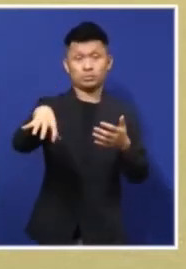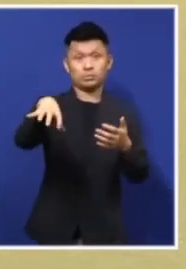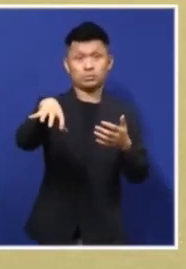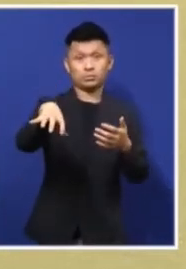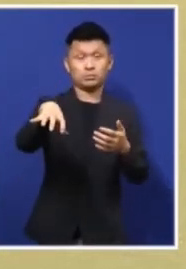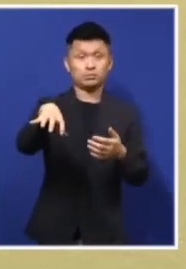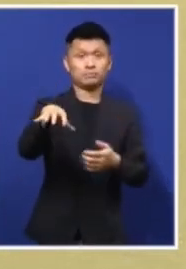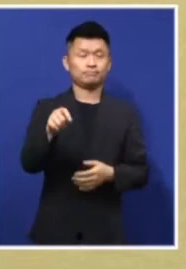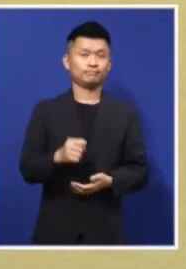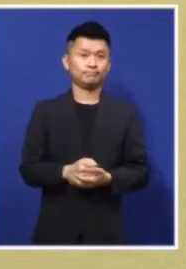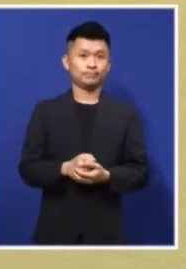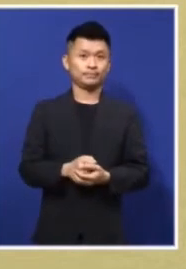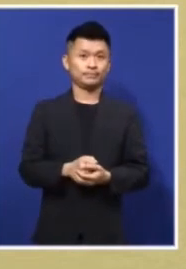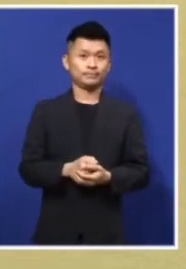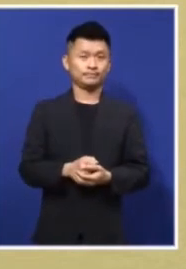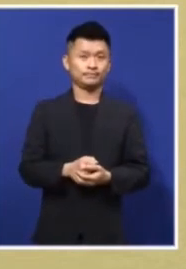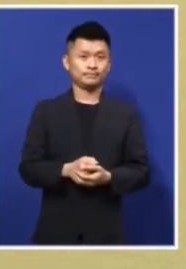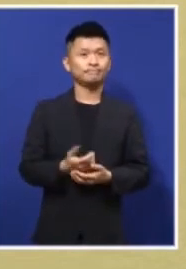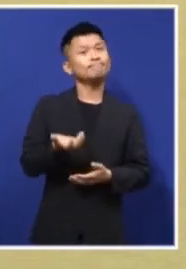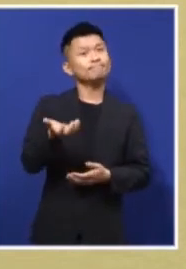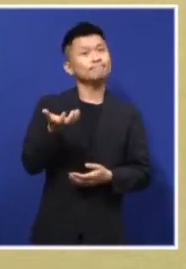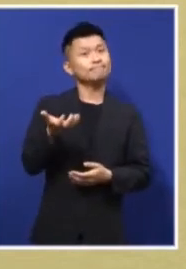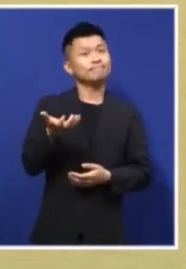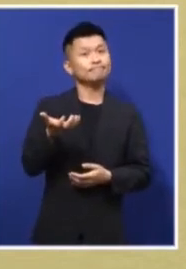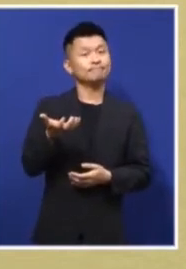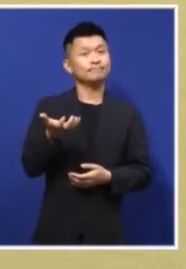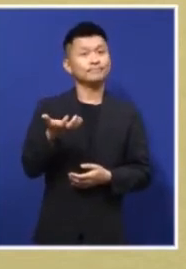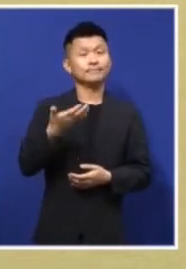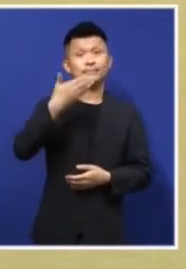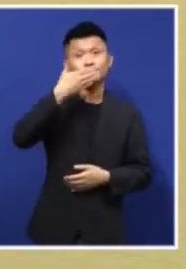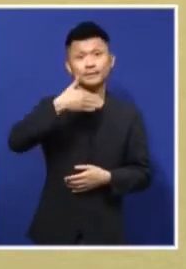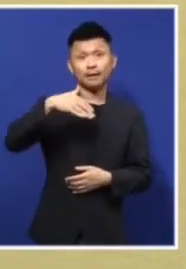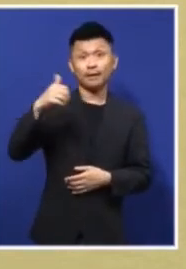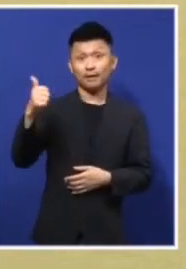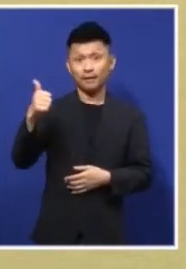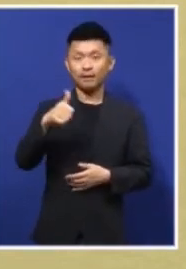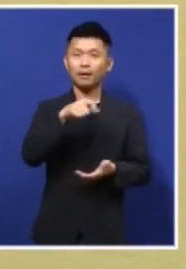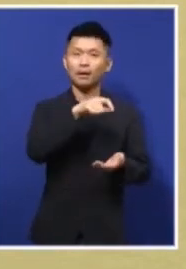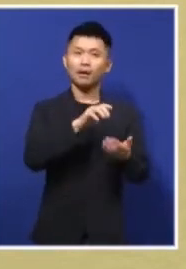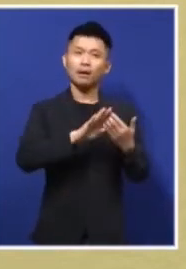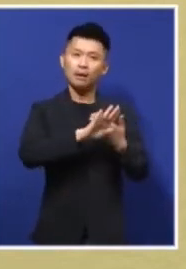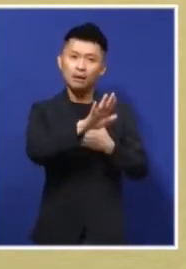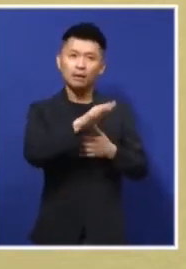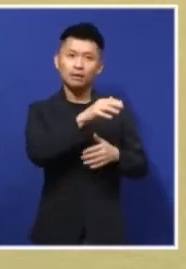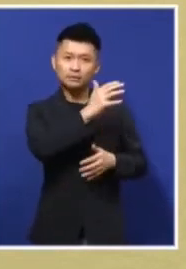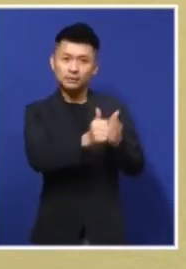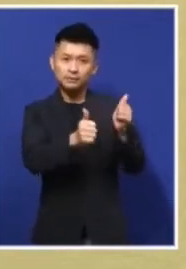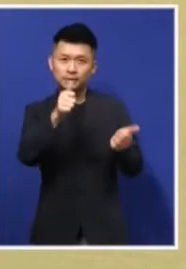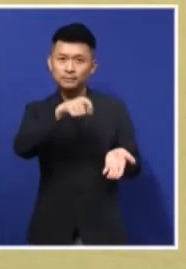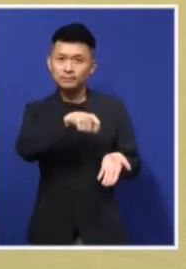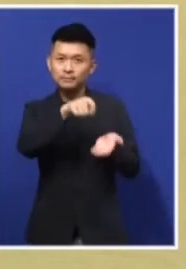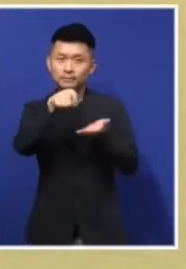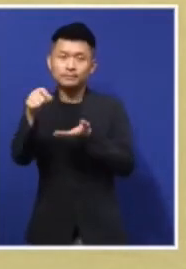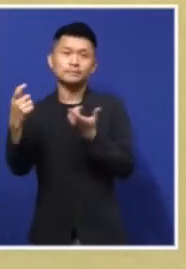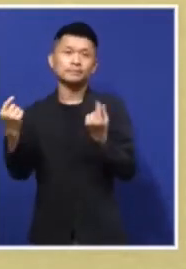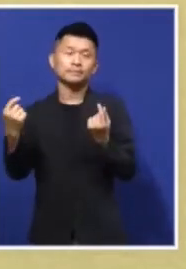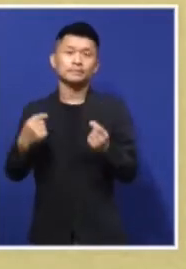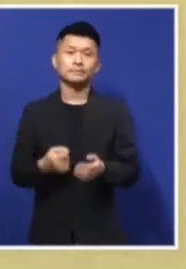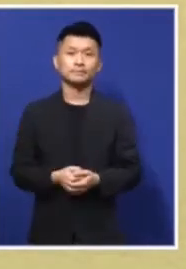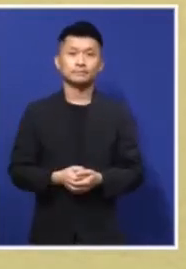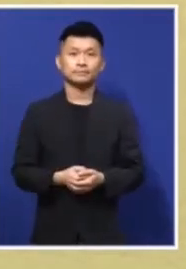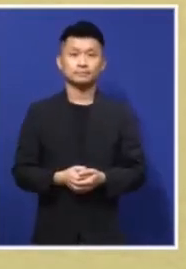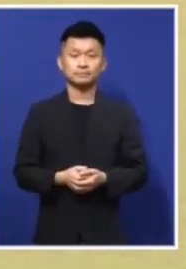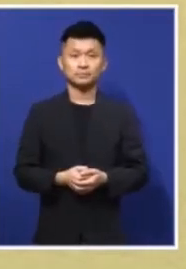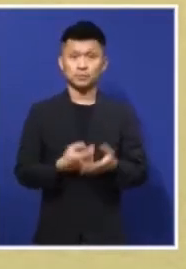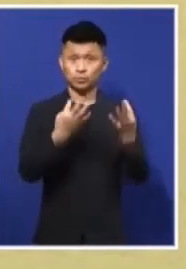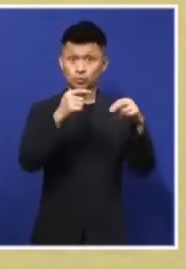为我们也是就是诚如刚刚政委跟很多先进所提到的，就是只不一定是你要绑